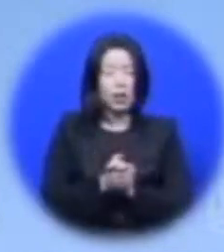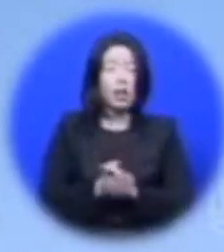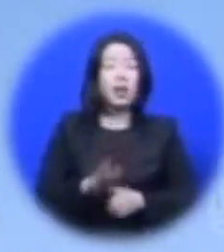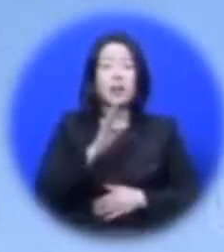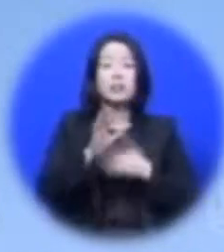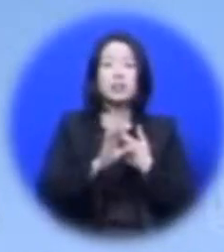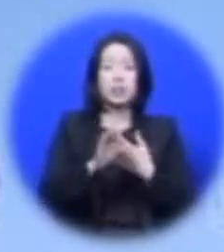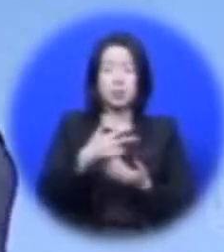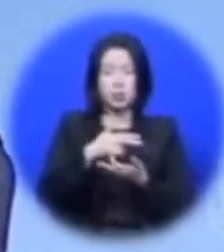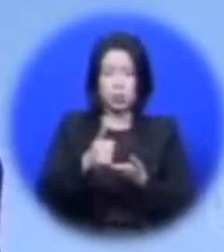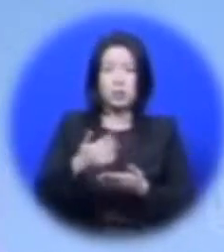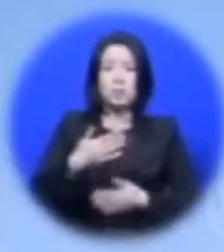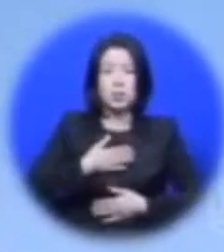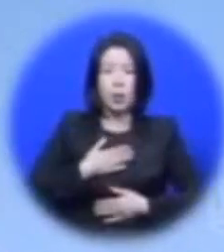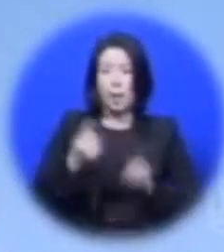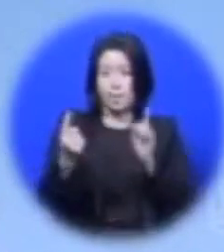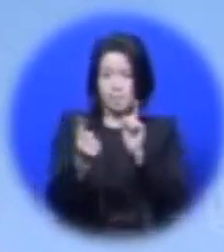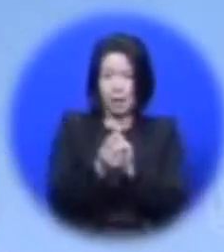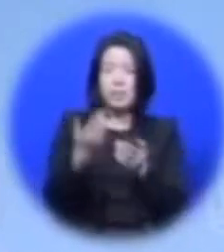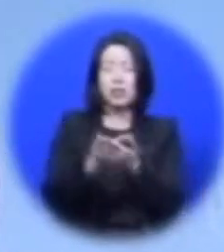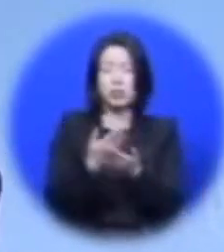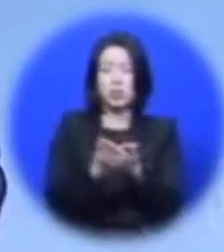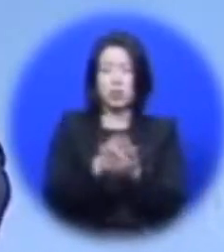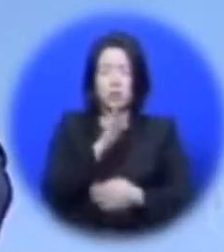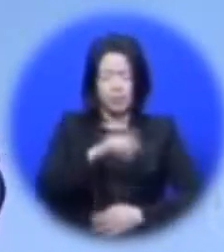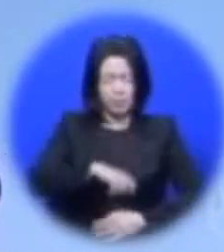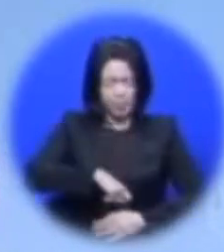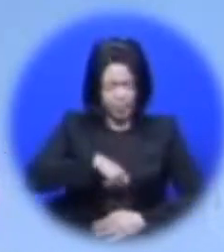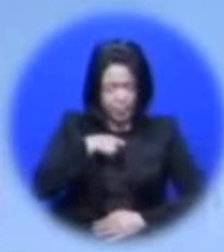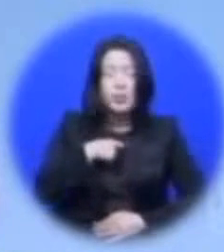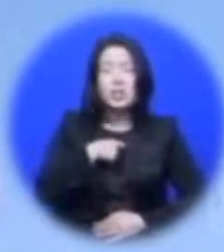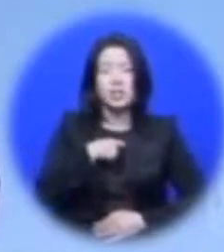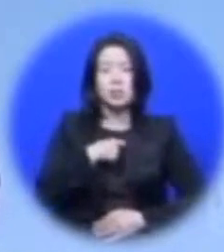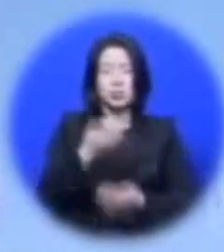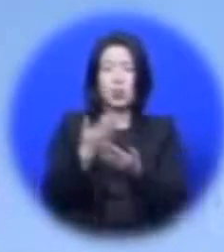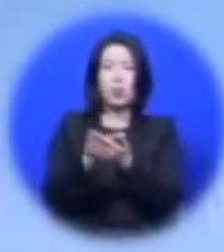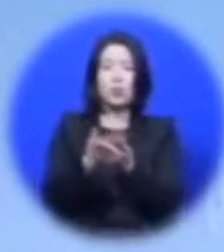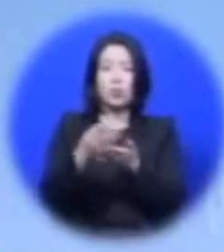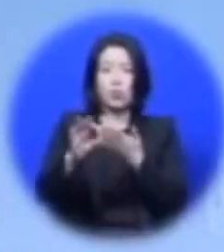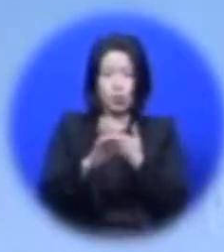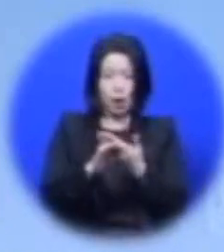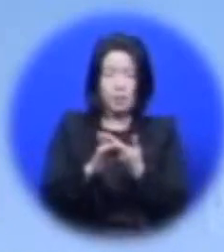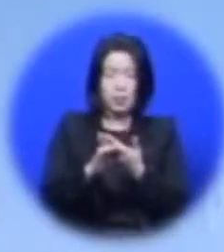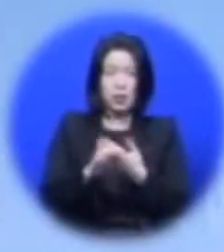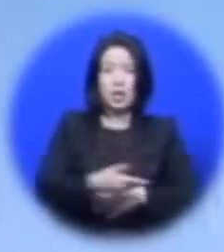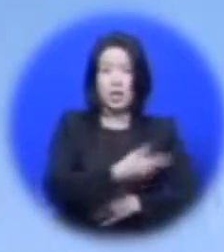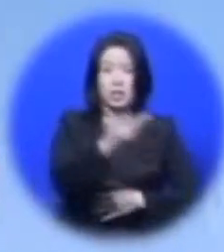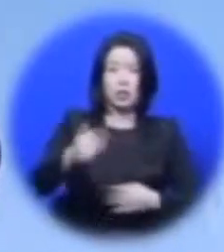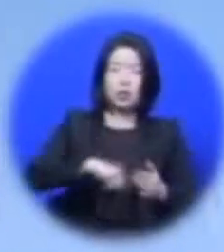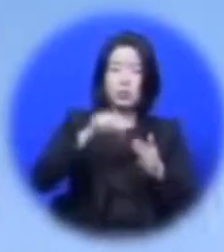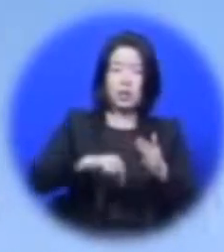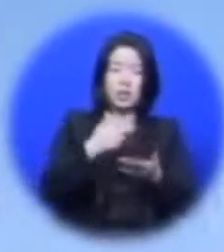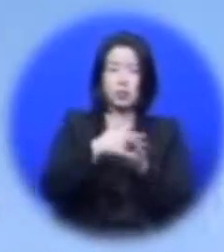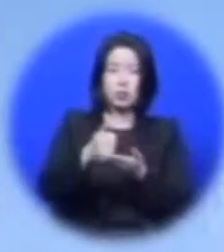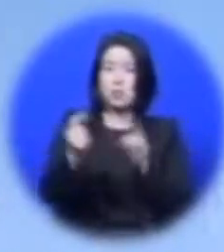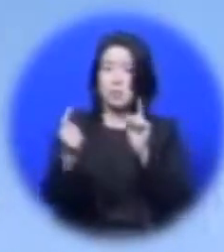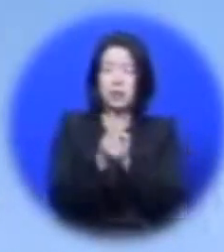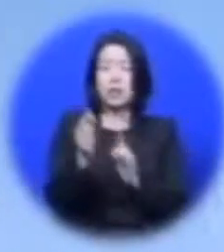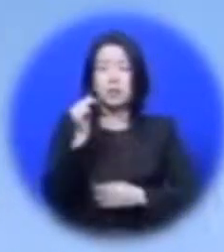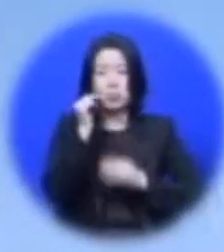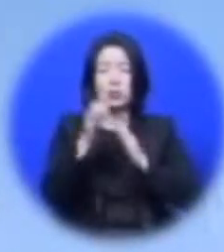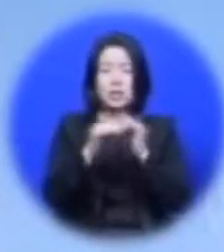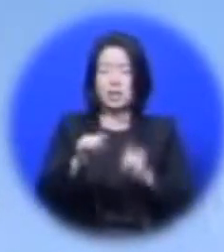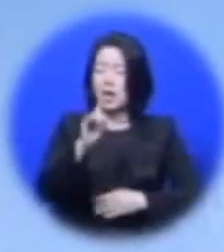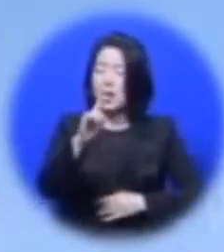저 만나주세요. 이렇게 진심으로 여러분이 구하시면 여러분 안에 주님 만나지 못할 사람 한